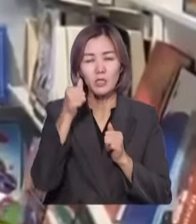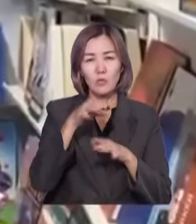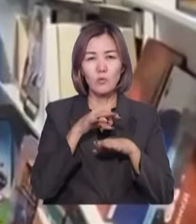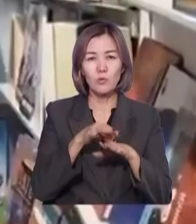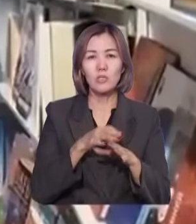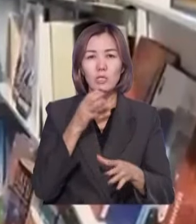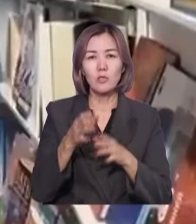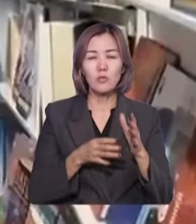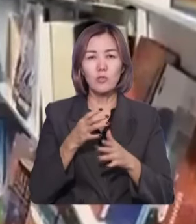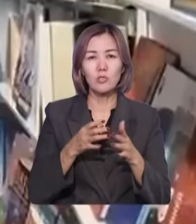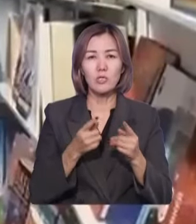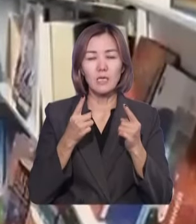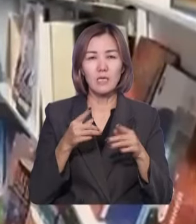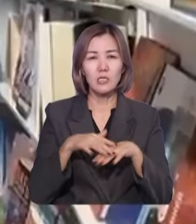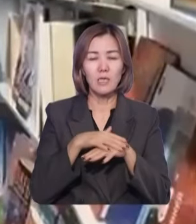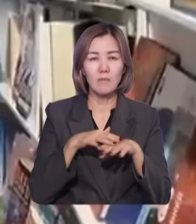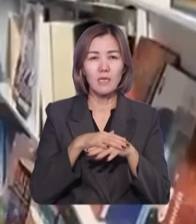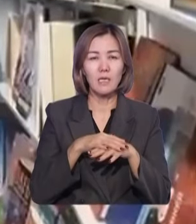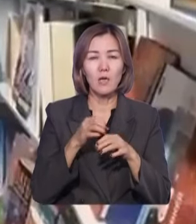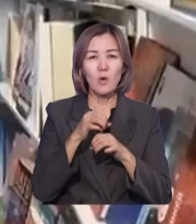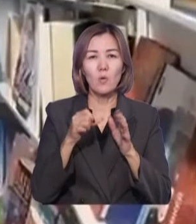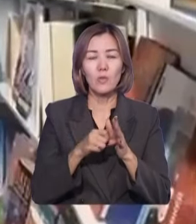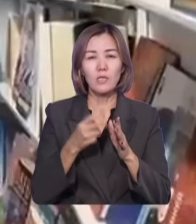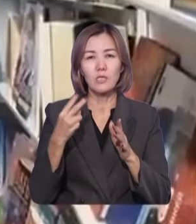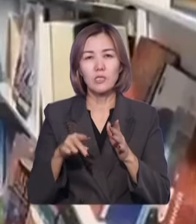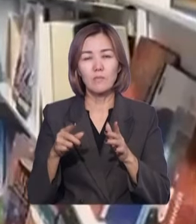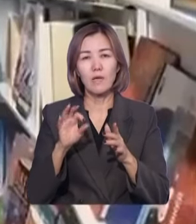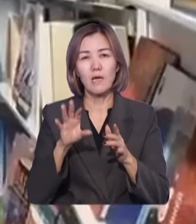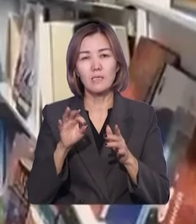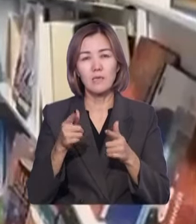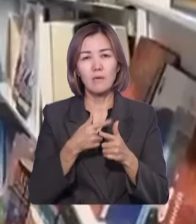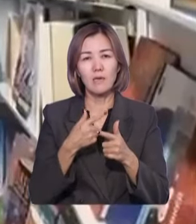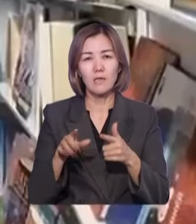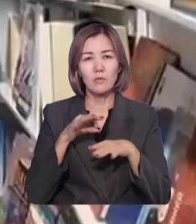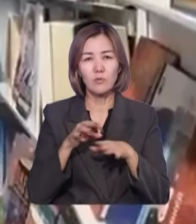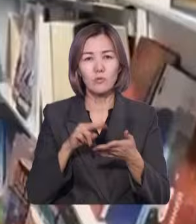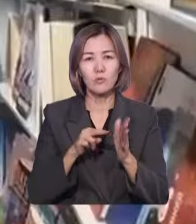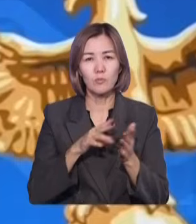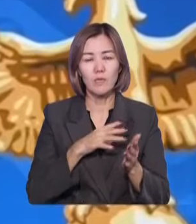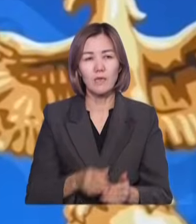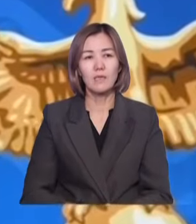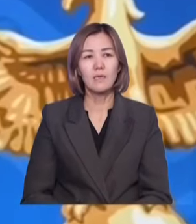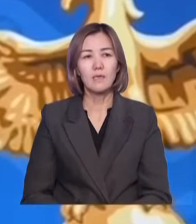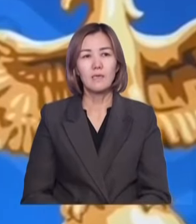өткізілетін дүниежүзілік ірі жәрменке биыл оны 16-20 қазан аралығында өткізу жоспарланған.